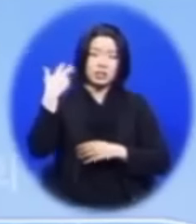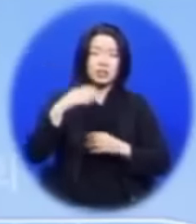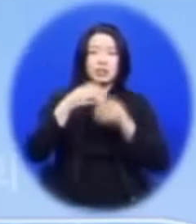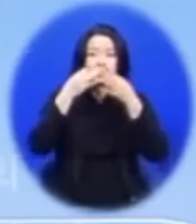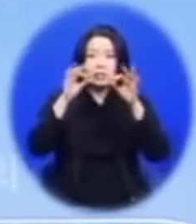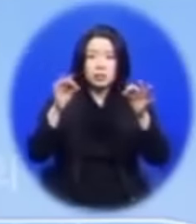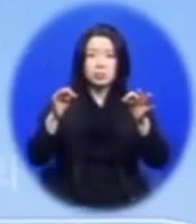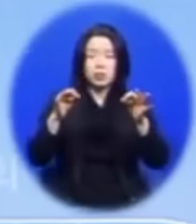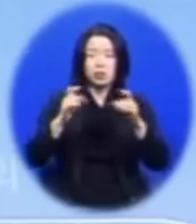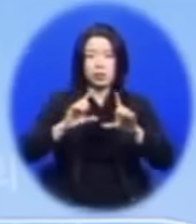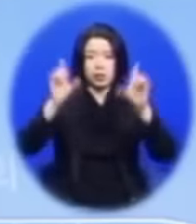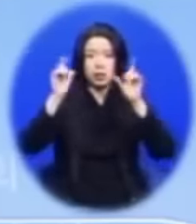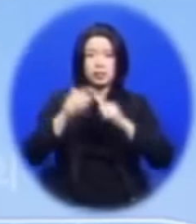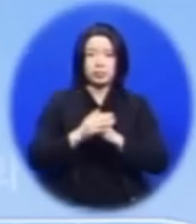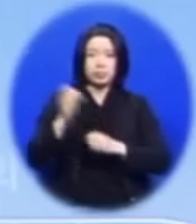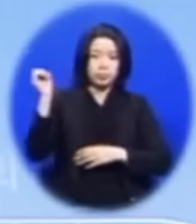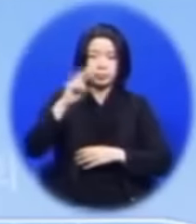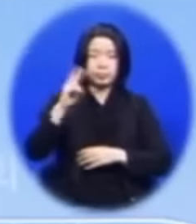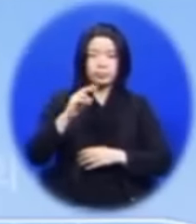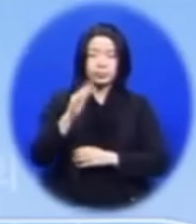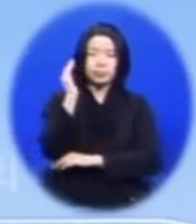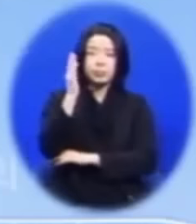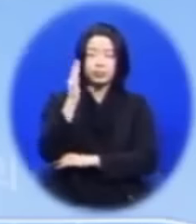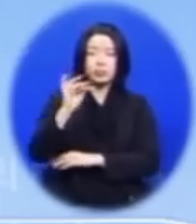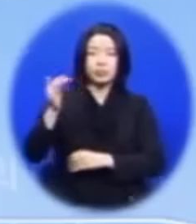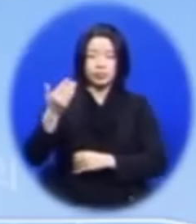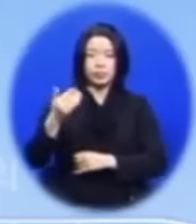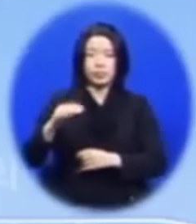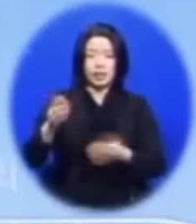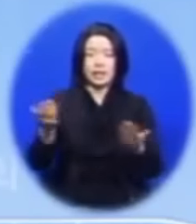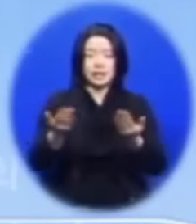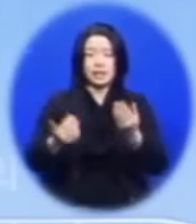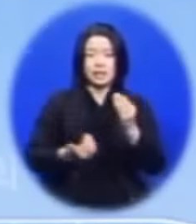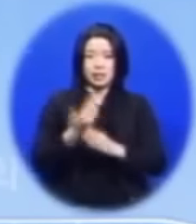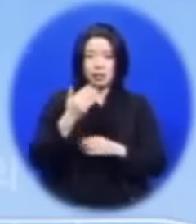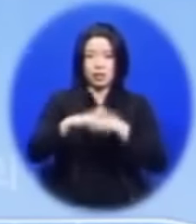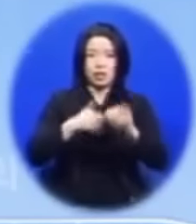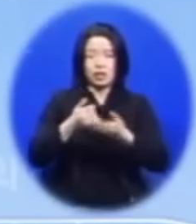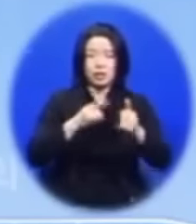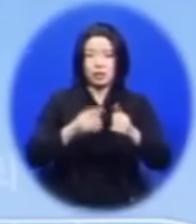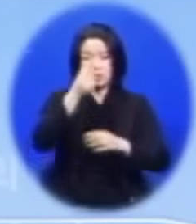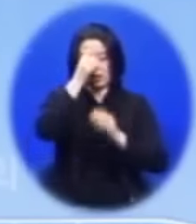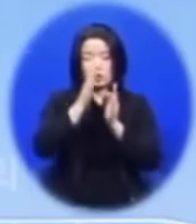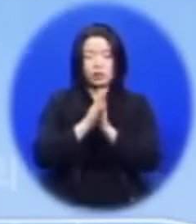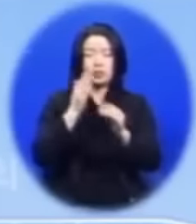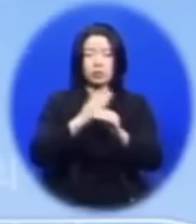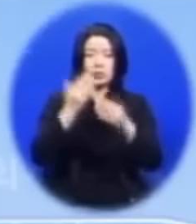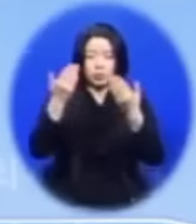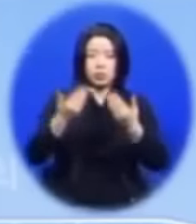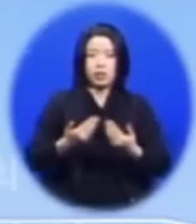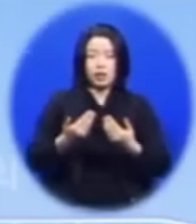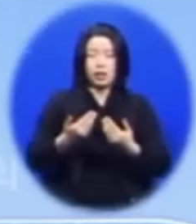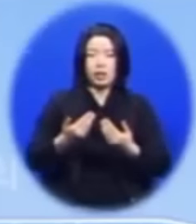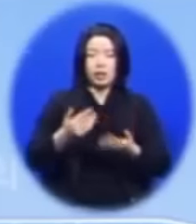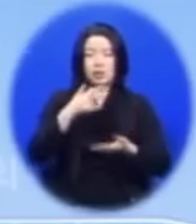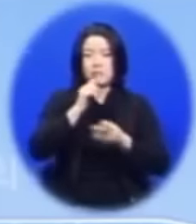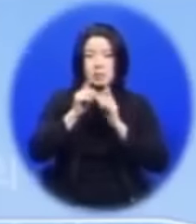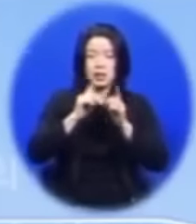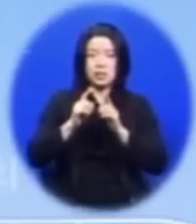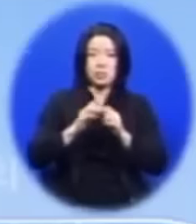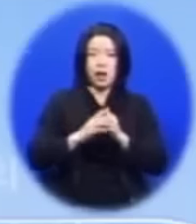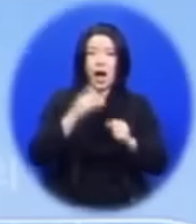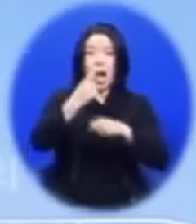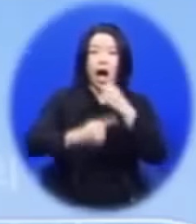제가 갑자기 설교를 해야 되는 사정이 생겨서 하나님께 기도하는 중에 주님이 주신 말씀이 한해 더